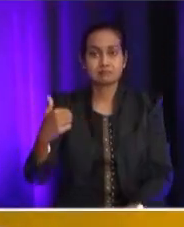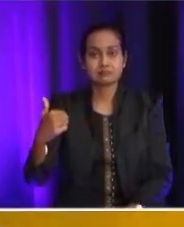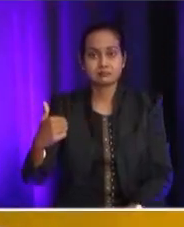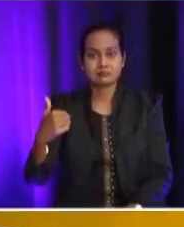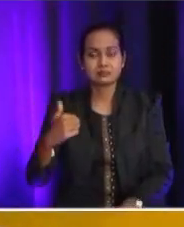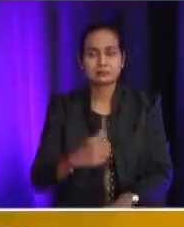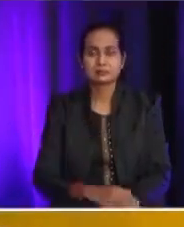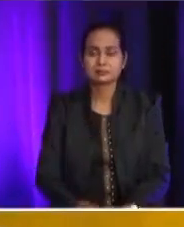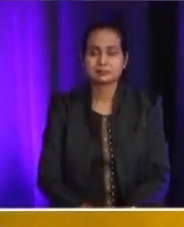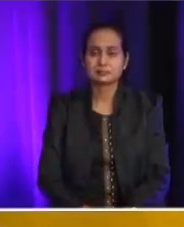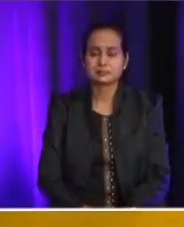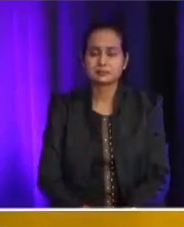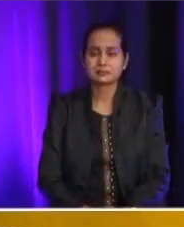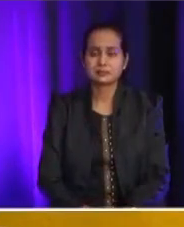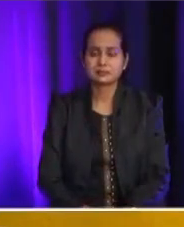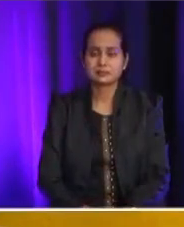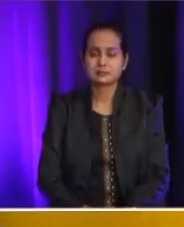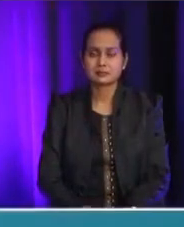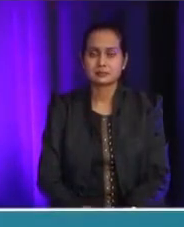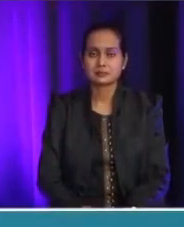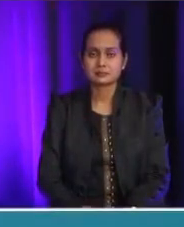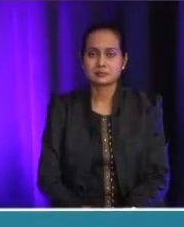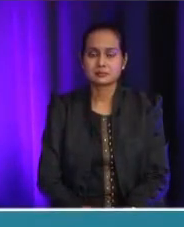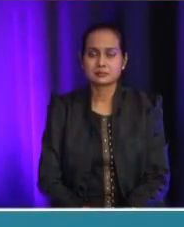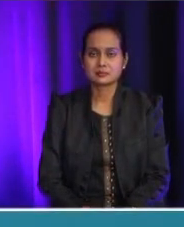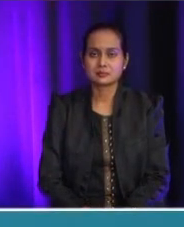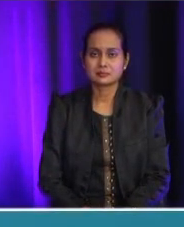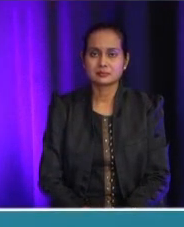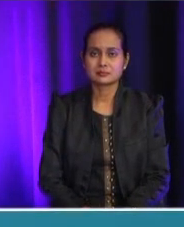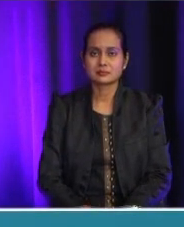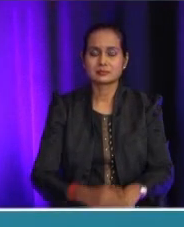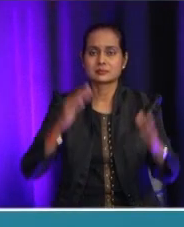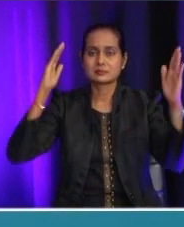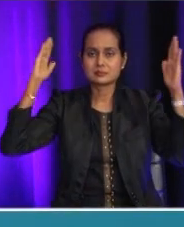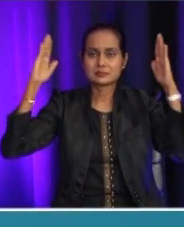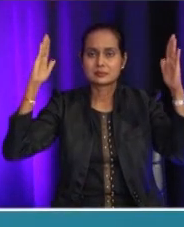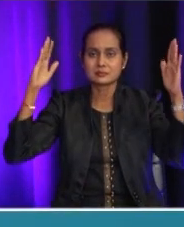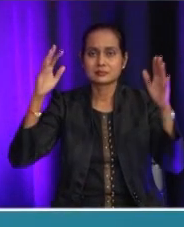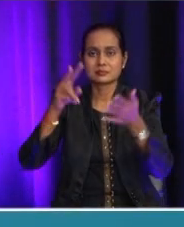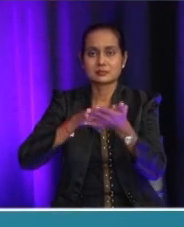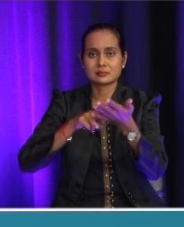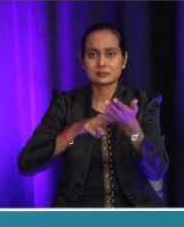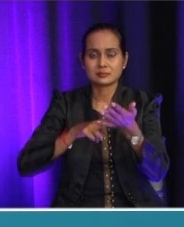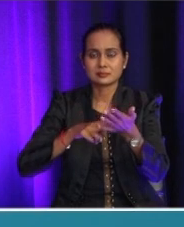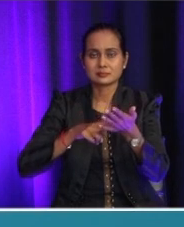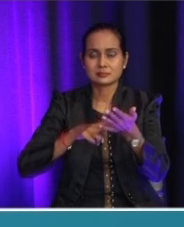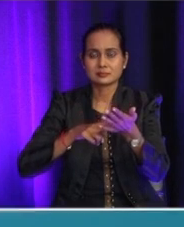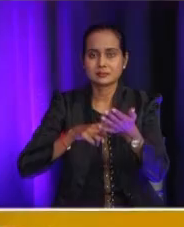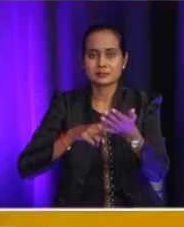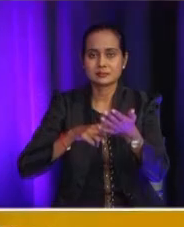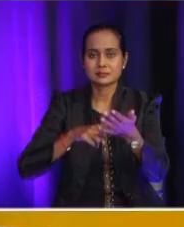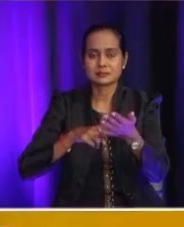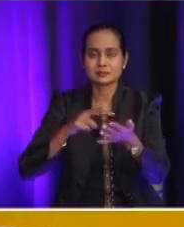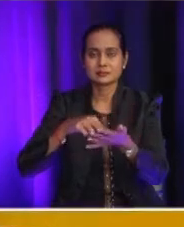bagus. Dan tadi ada Nadira sebut pasal slogan. Jadi, Malaysia membaca. Di sini merujuk bahawa pembacaan